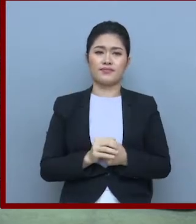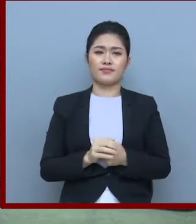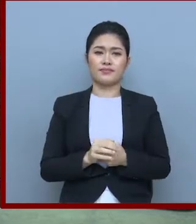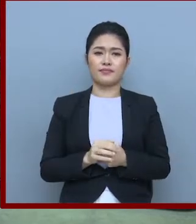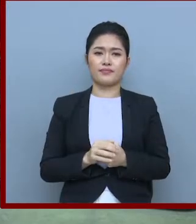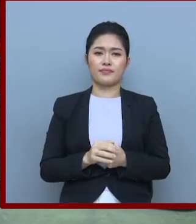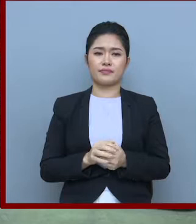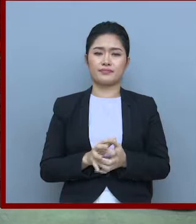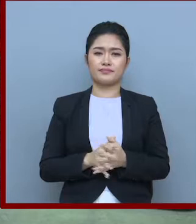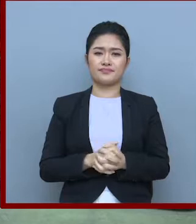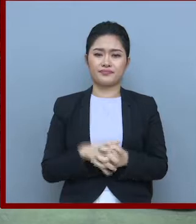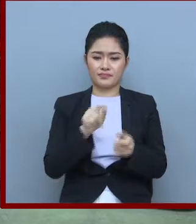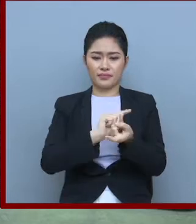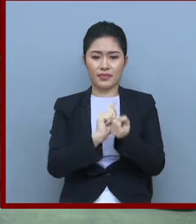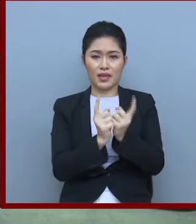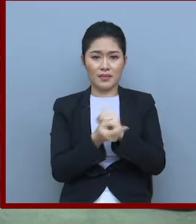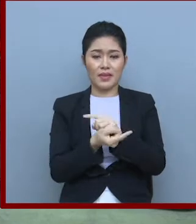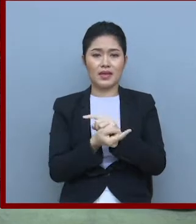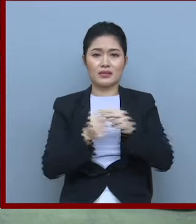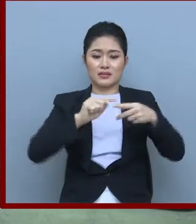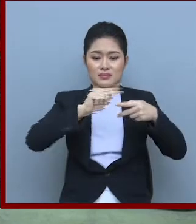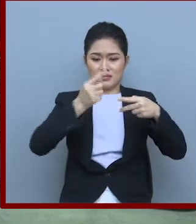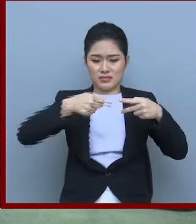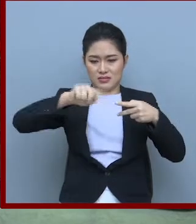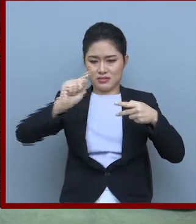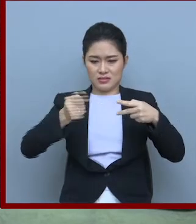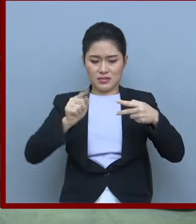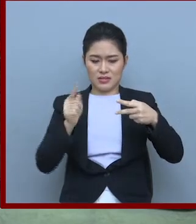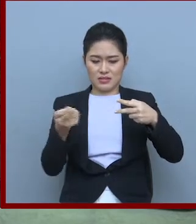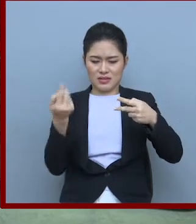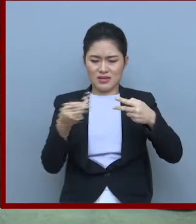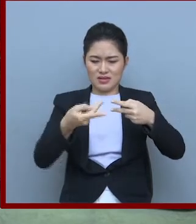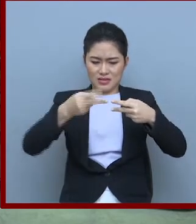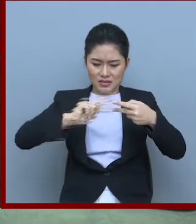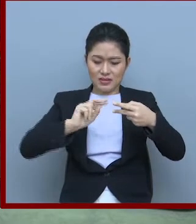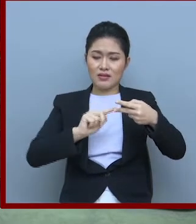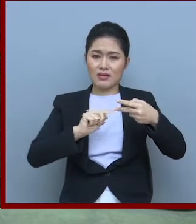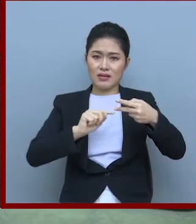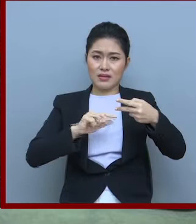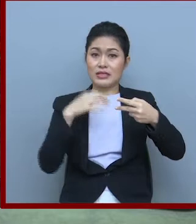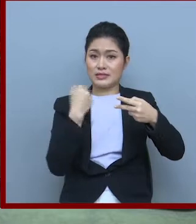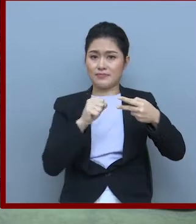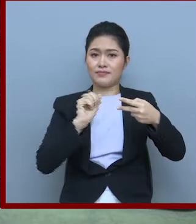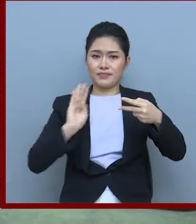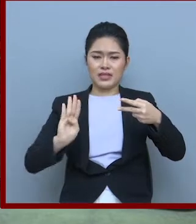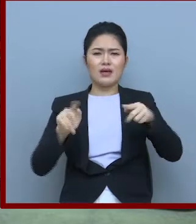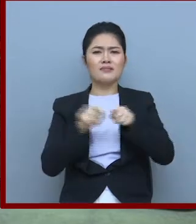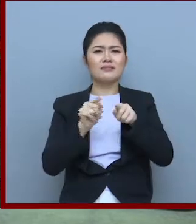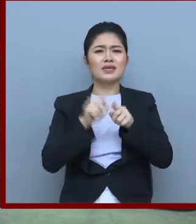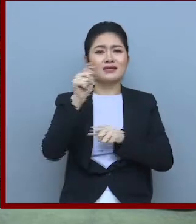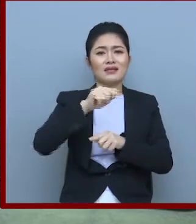าจะแปลงจากอนาล็อกเนี่ยเป็นดิจิตอลนะด้วยความละเอียด10บิตนะครับเหมือนกับตัว Arduino เลย Arduino ก็